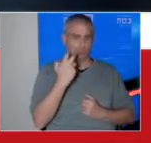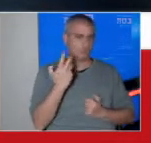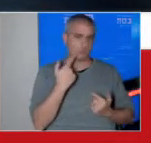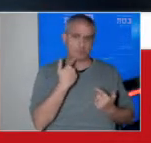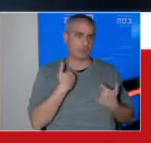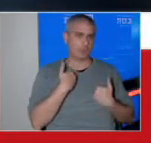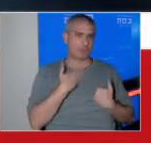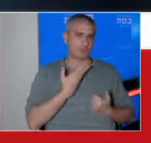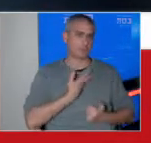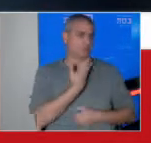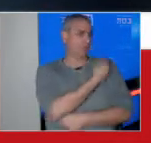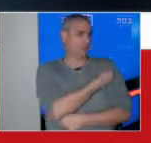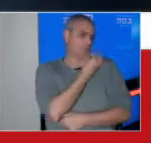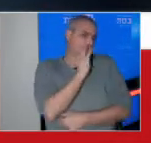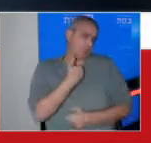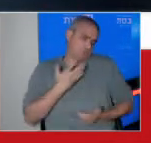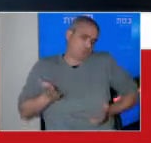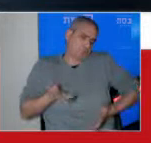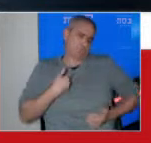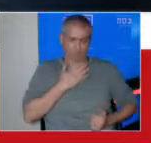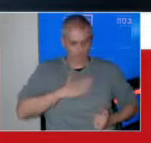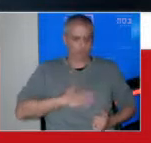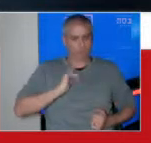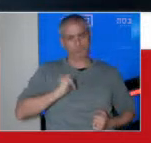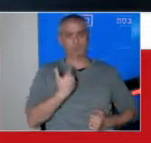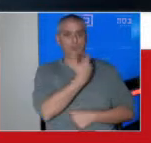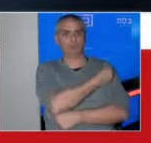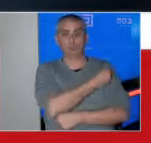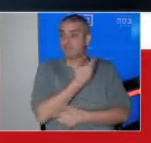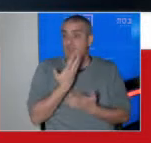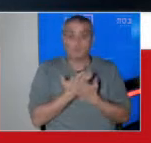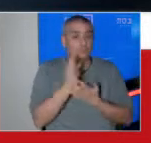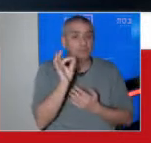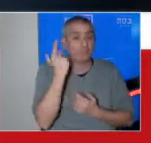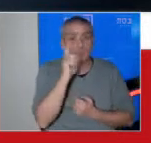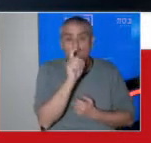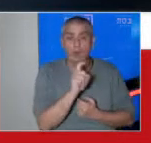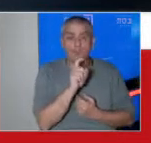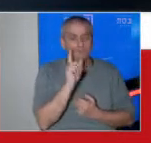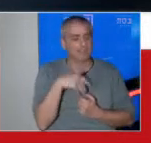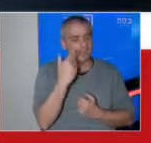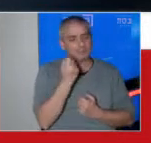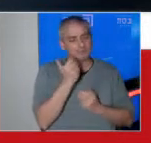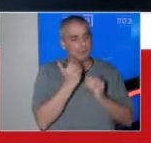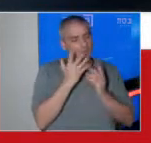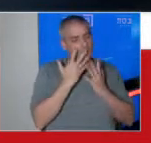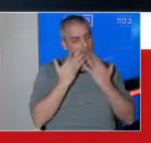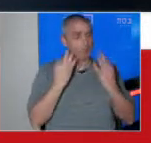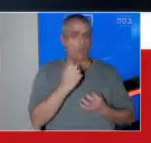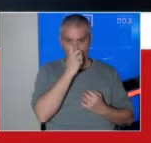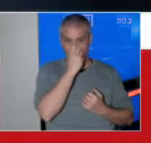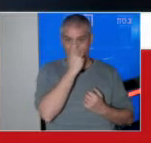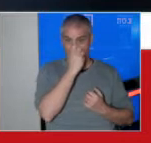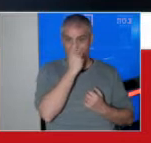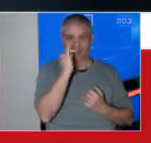אומרים, אנחנו הולכים להתחסן, מותר לנו, ואנחנו יכולים, ואנחנו רוצים, בעוד ההמלצה שלכם הייתה אולי צריכה להיות מעט יותר מחודדת. כמובן שאתם